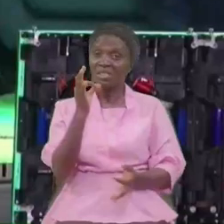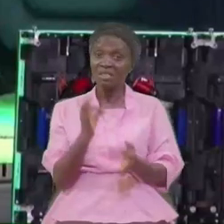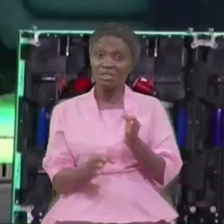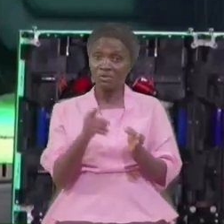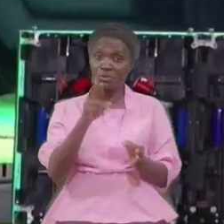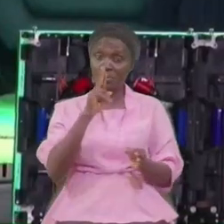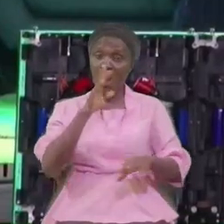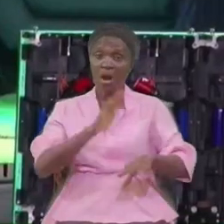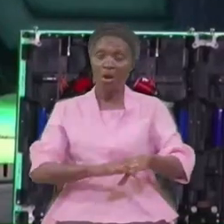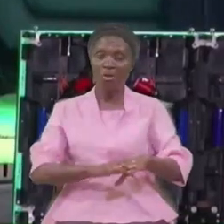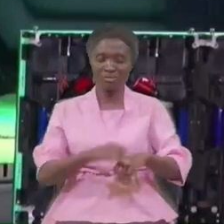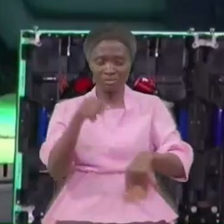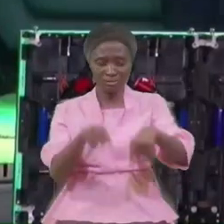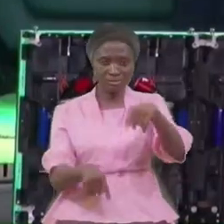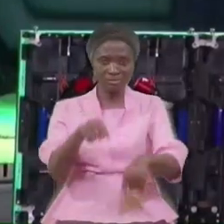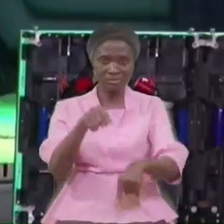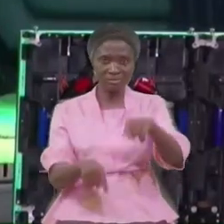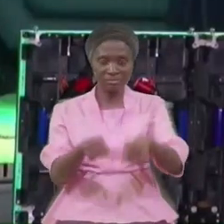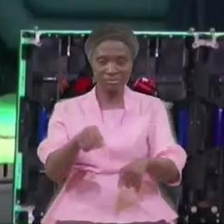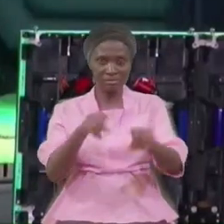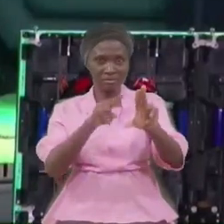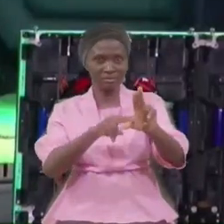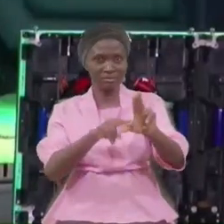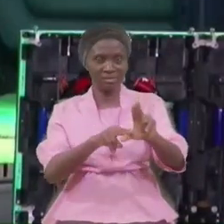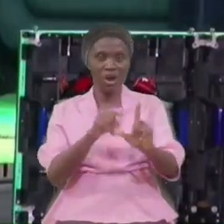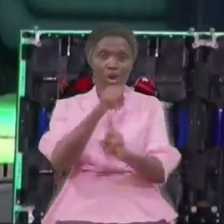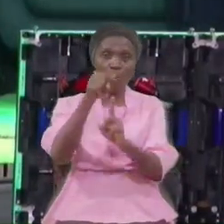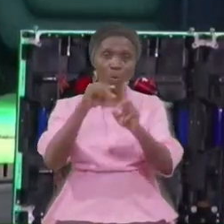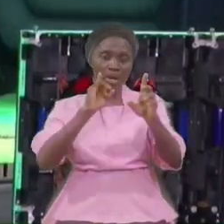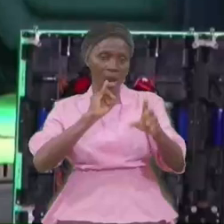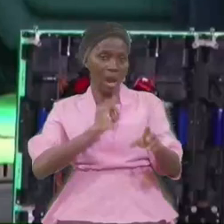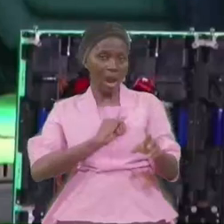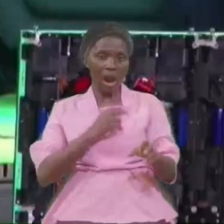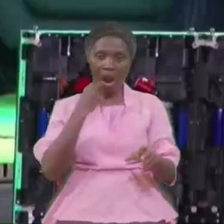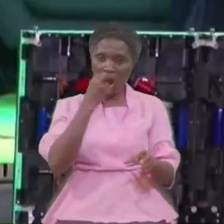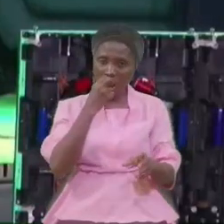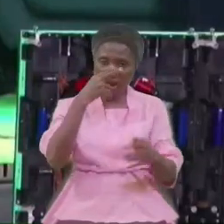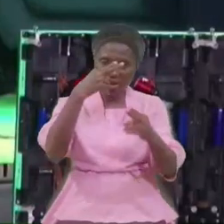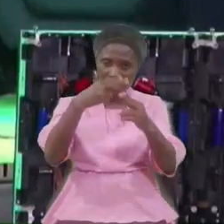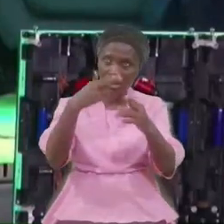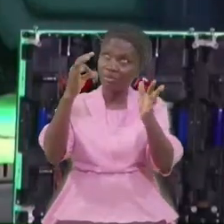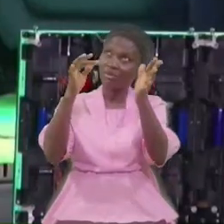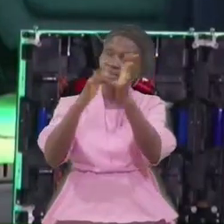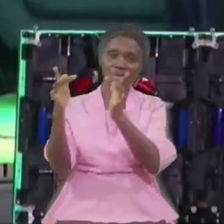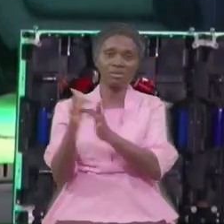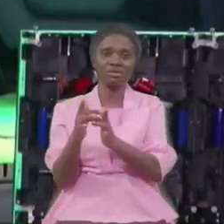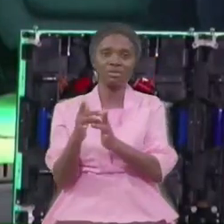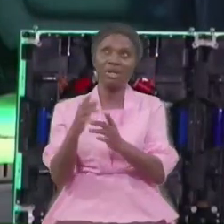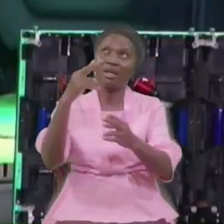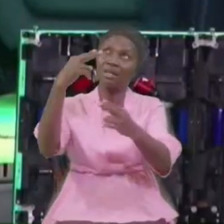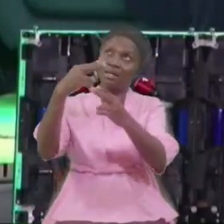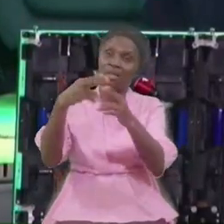Si vous êtes dans le fauteuil roulant, dès que je mentionnerai le nom de Jésus,